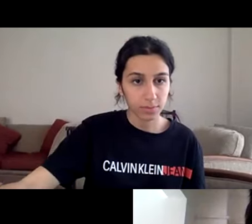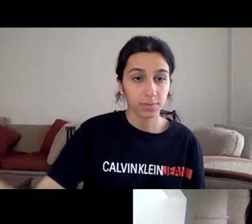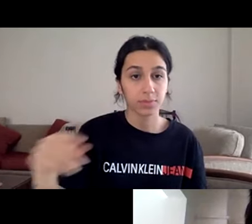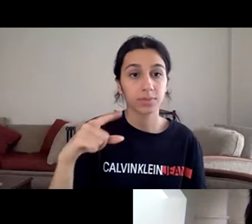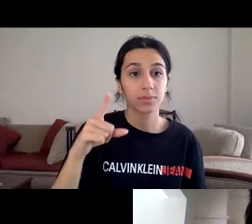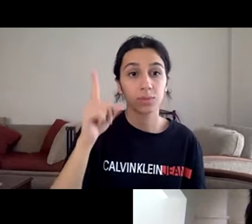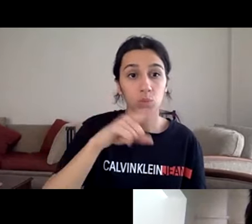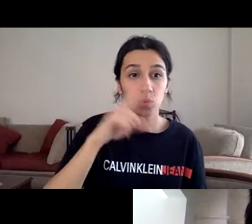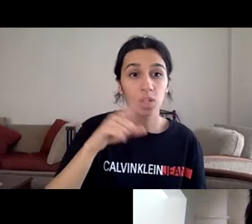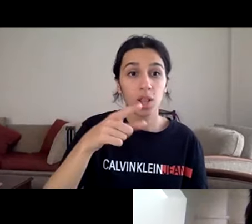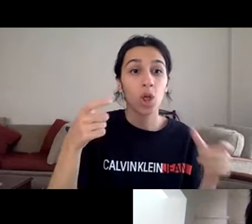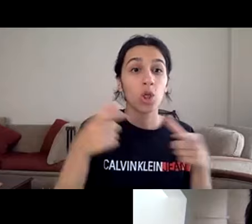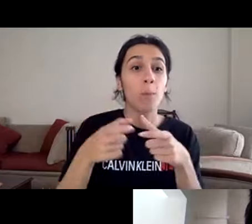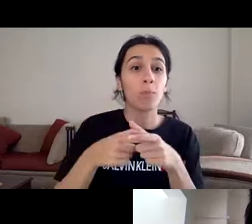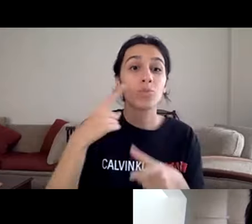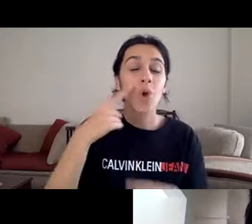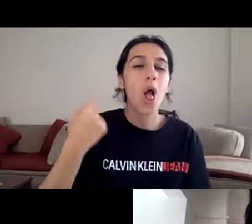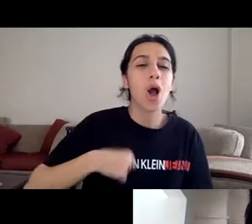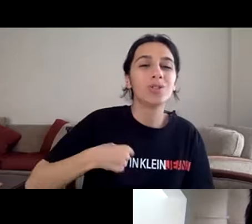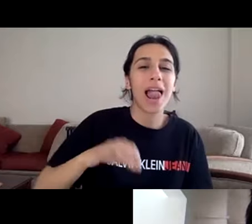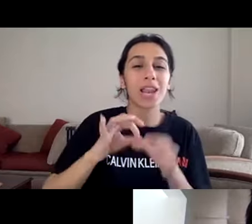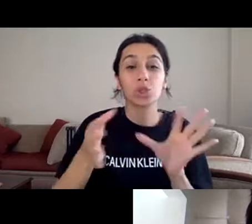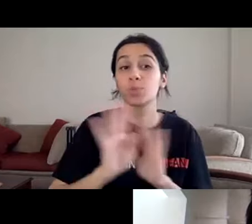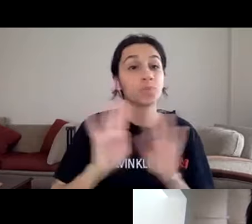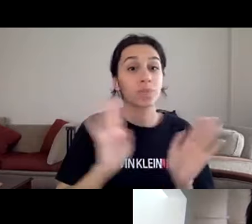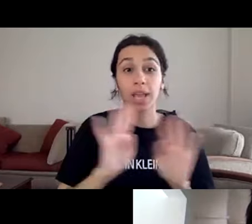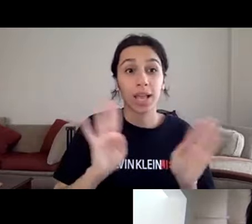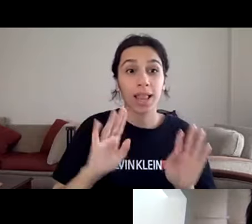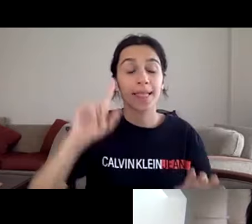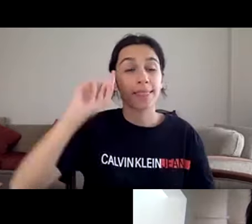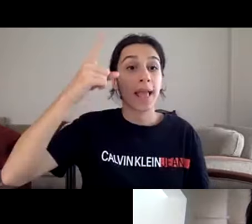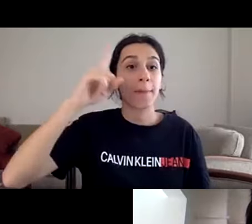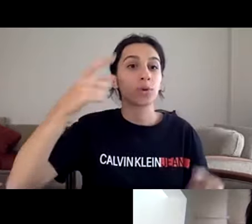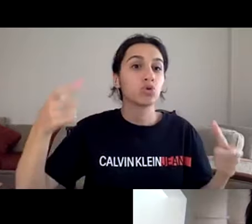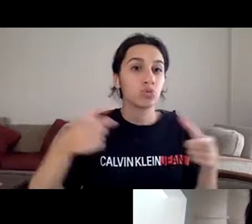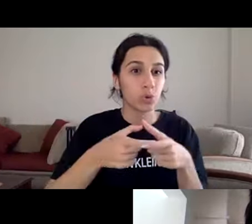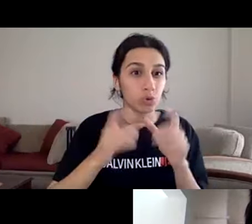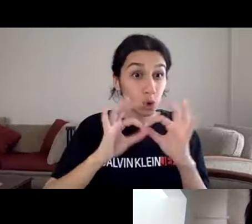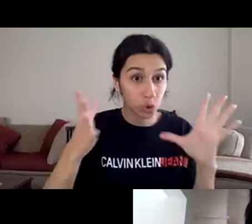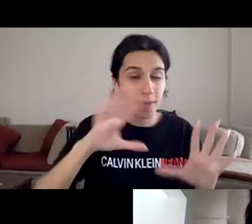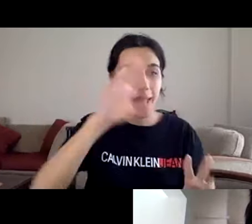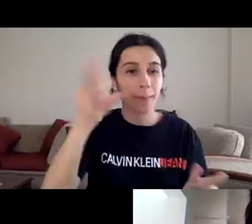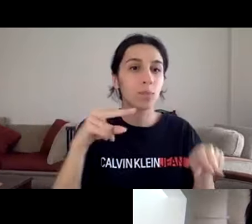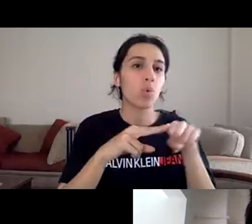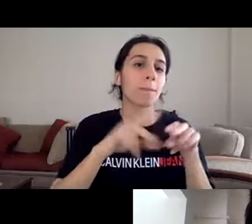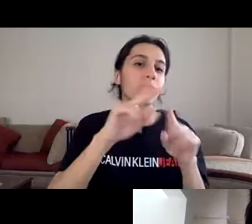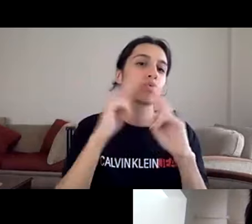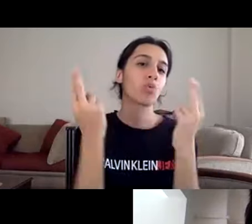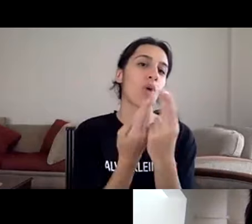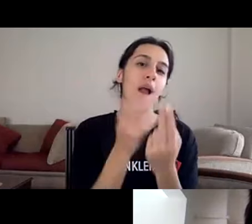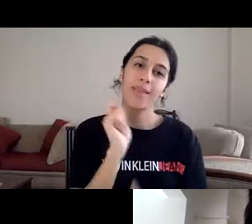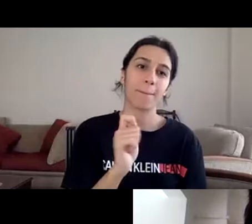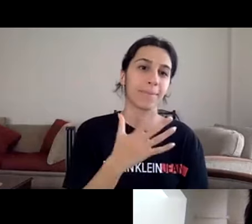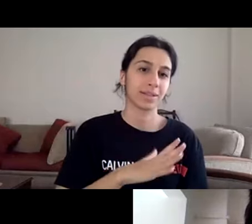hani topluluğa özel çözümler değil, tek bir çözümü herkesin kullanabileceği bir dünya yaratmak önemli